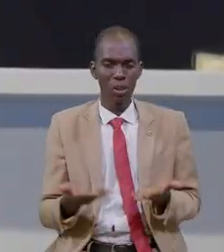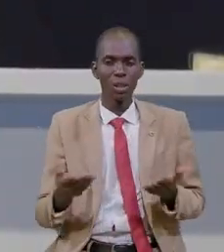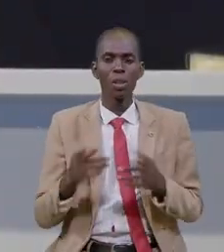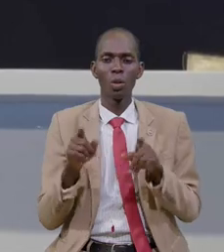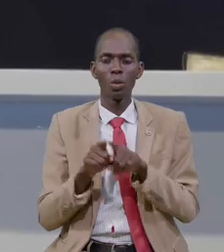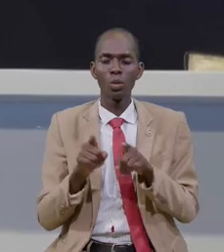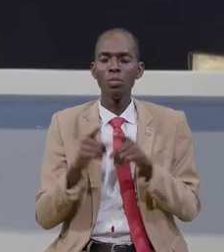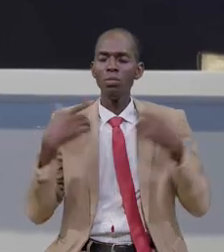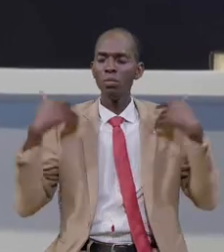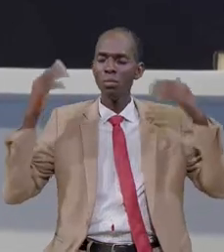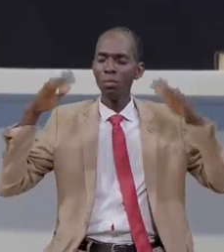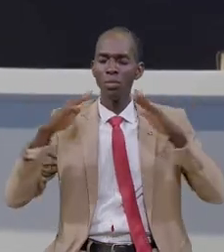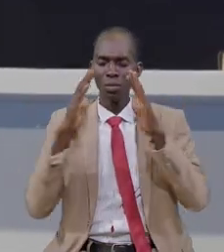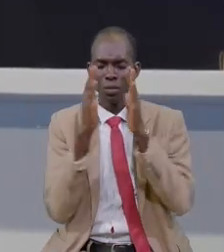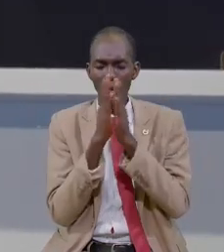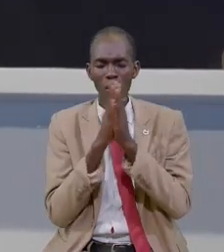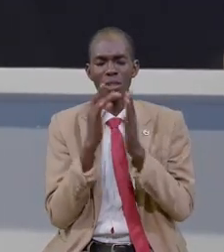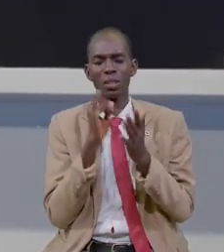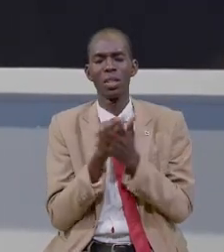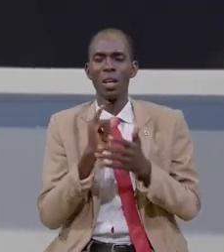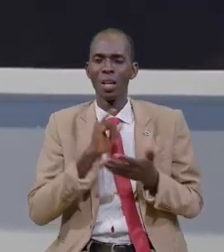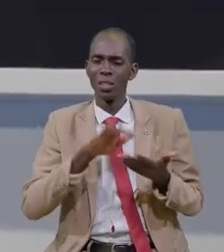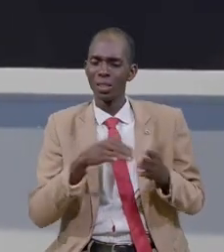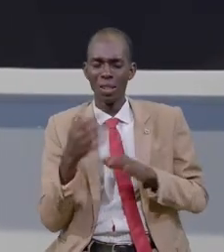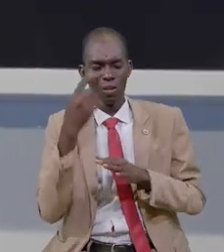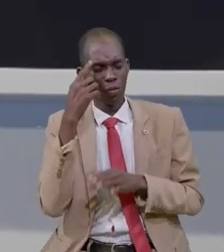intercède pour toi. Je suis mort pour ce malade